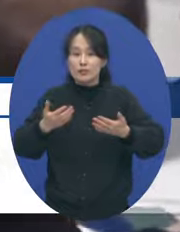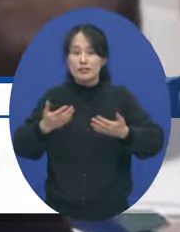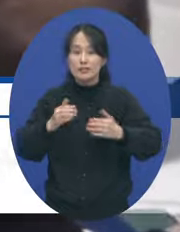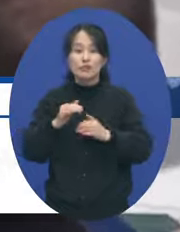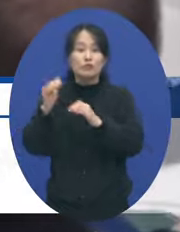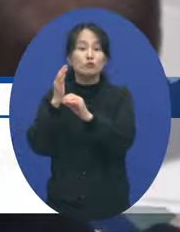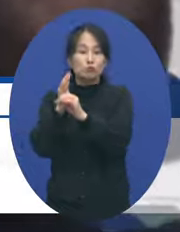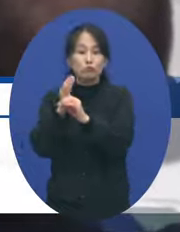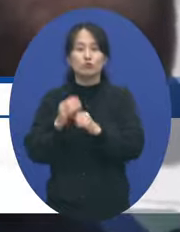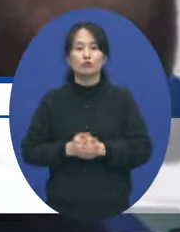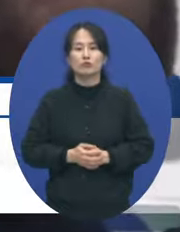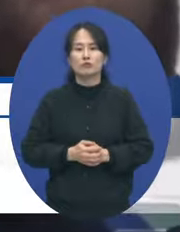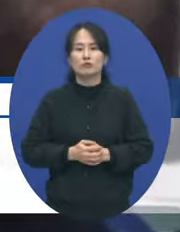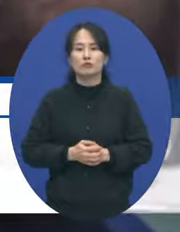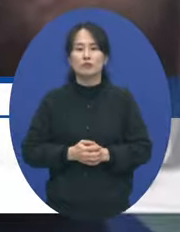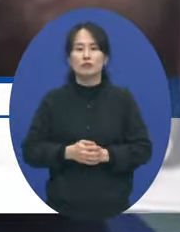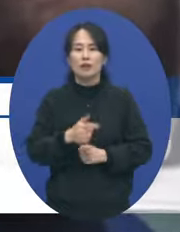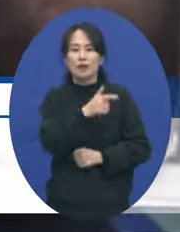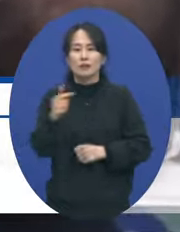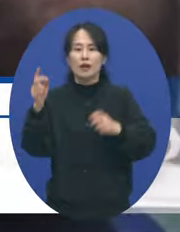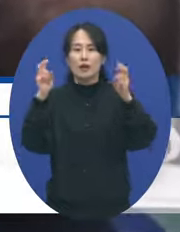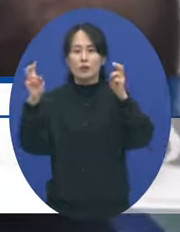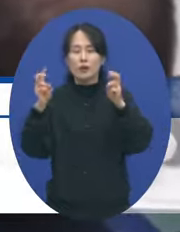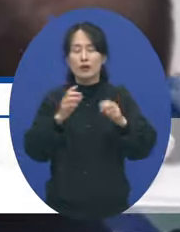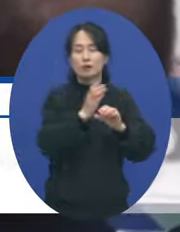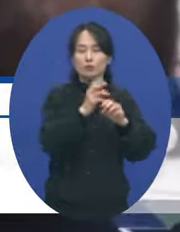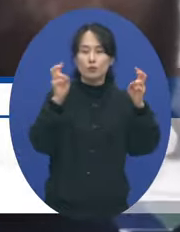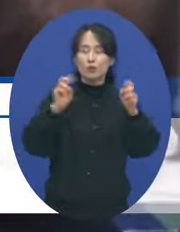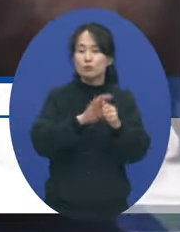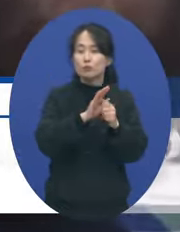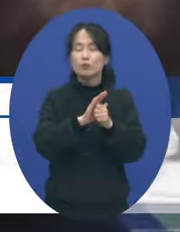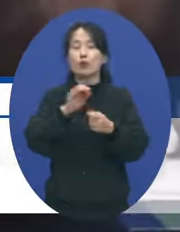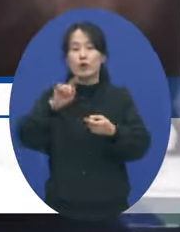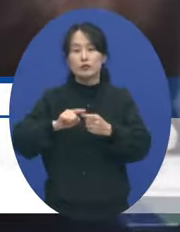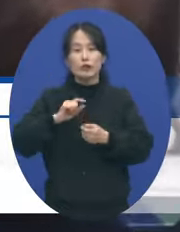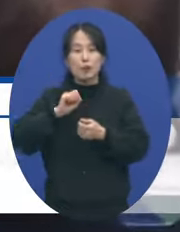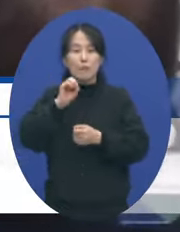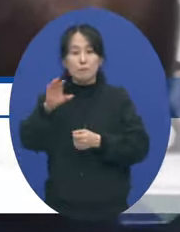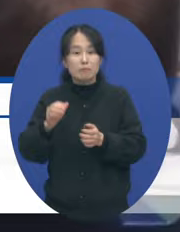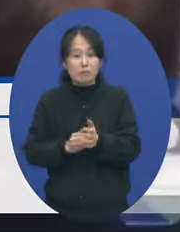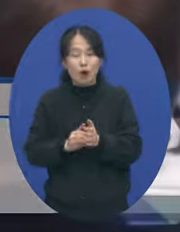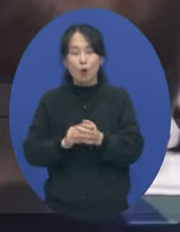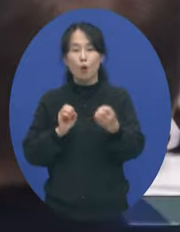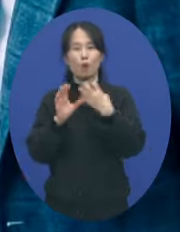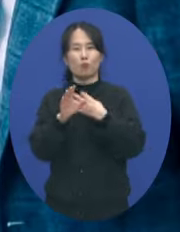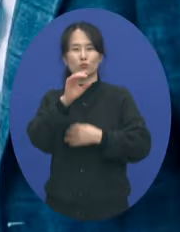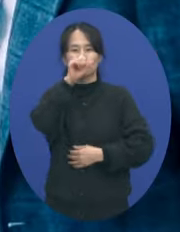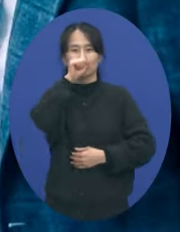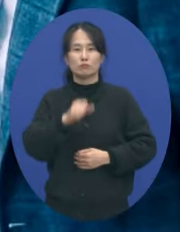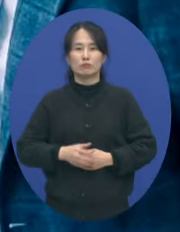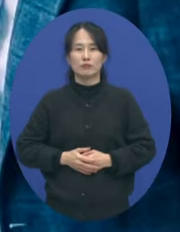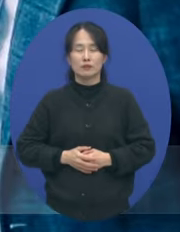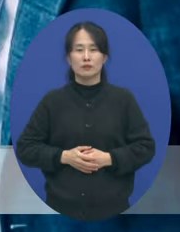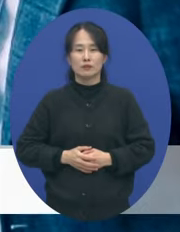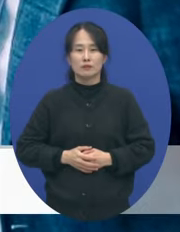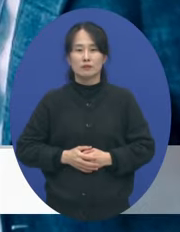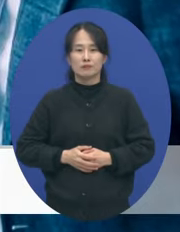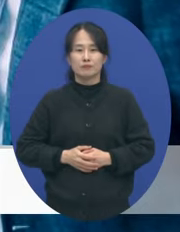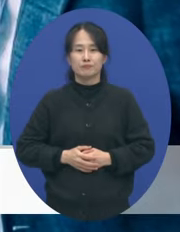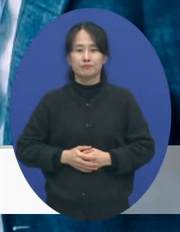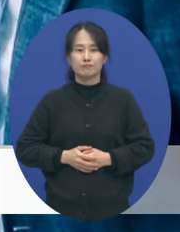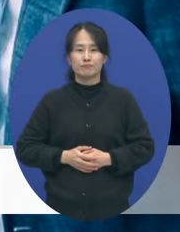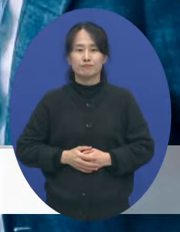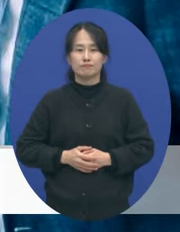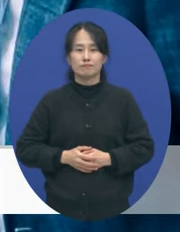일들, 어떻게 대기업들이 중소기업을 도와줄 수 있을까 하는 얘기를 했는데 아주 좋은 호응을 받았습니다. 국제교류